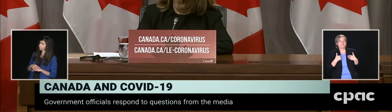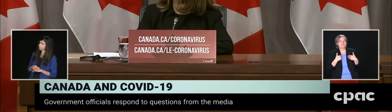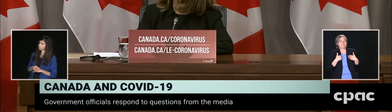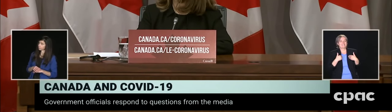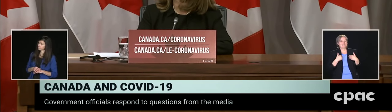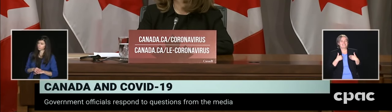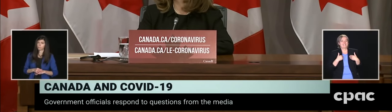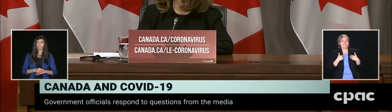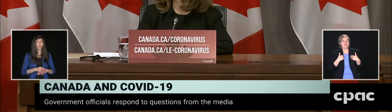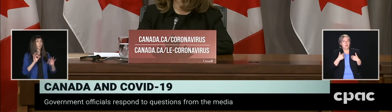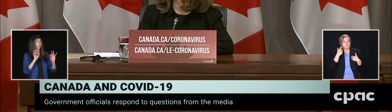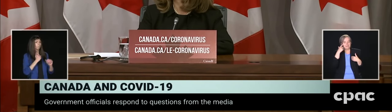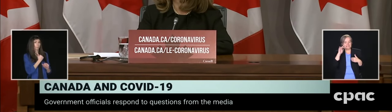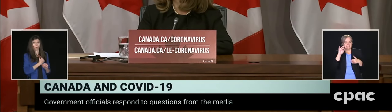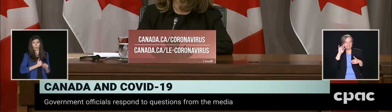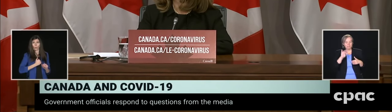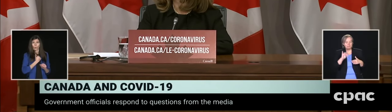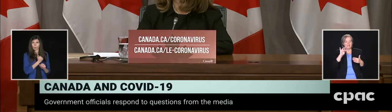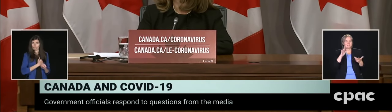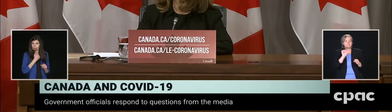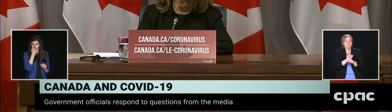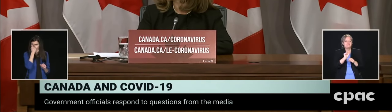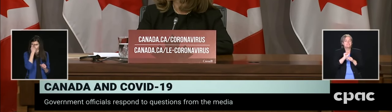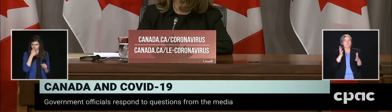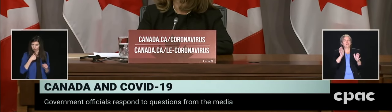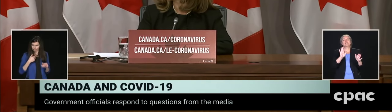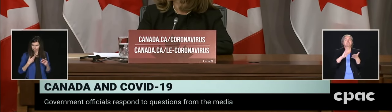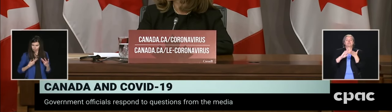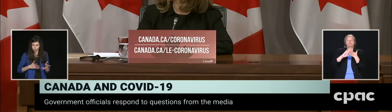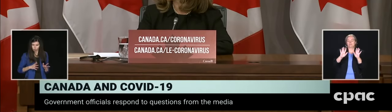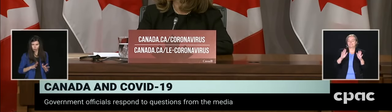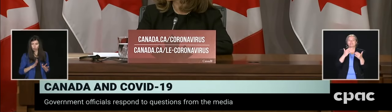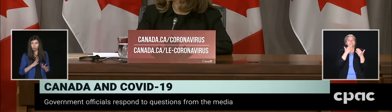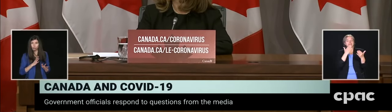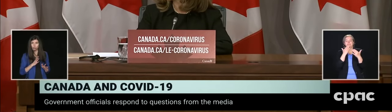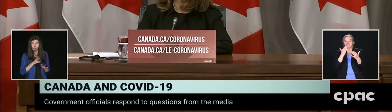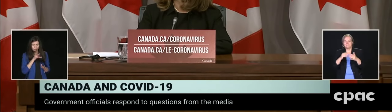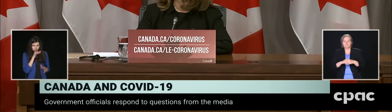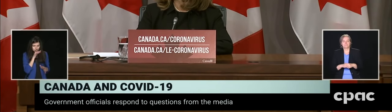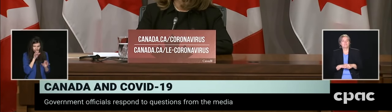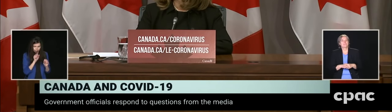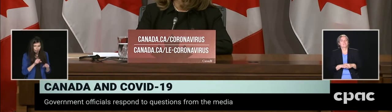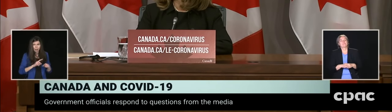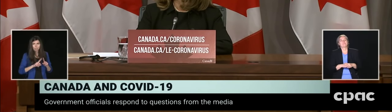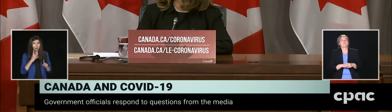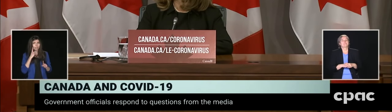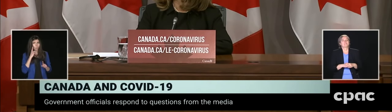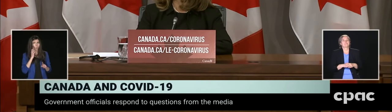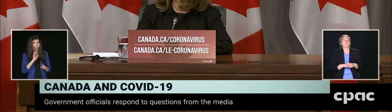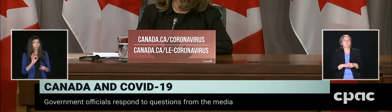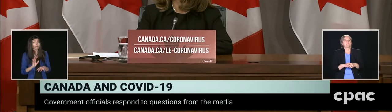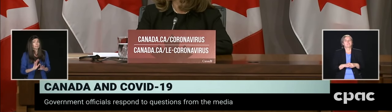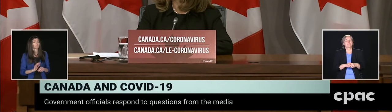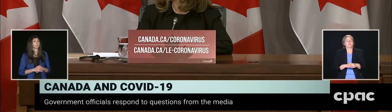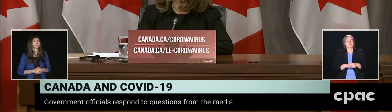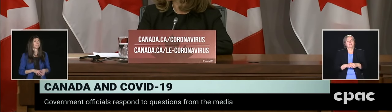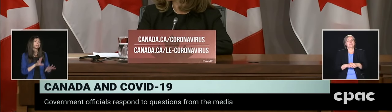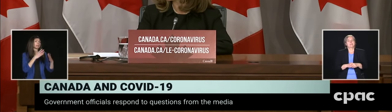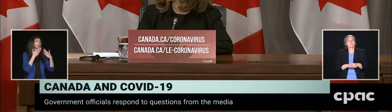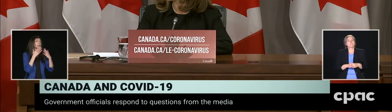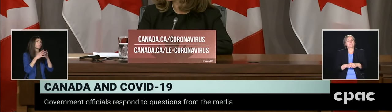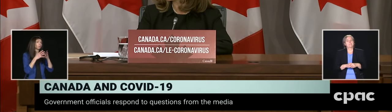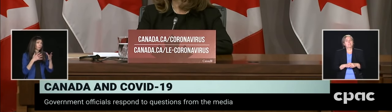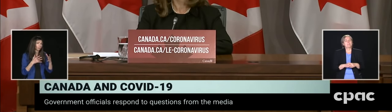pas fonctionné. Merci beaucoup pour cette occasion de vous poser une question. Donc, le premier ministre a annoncé ce matin